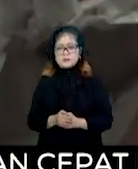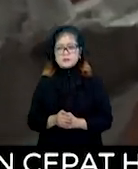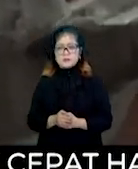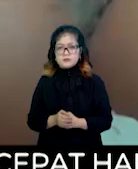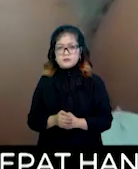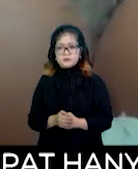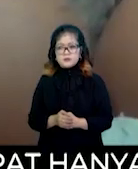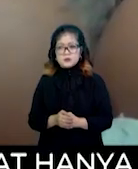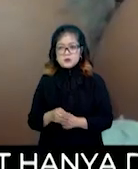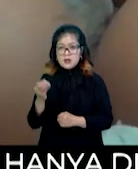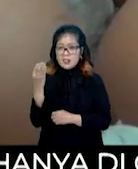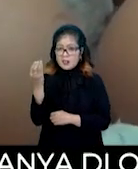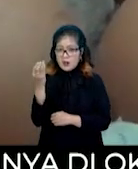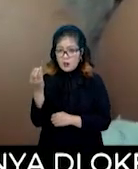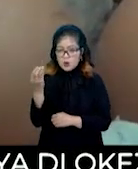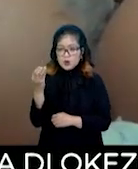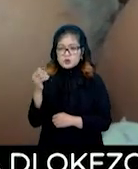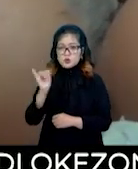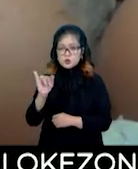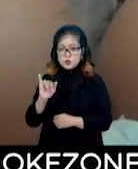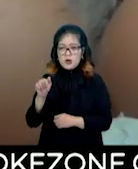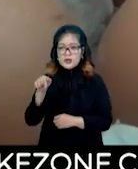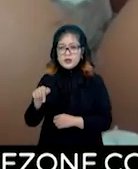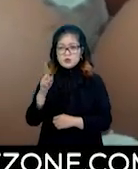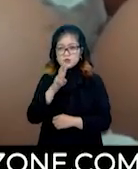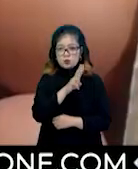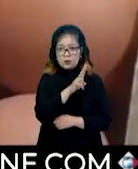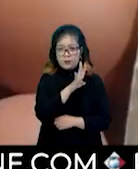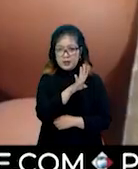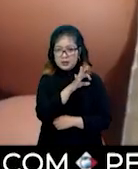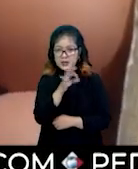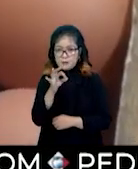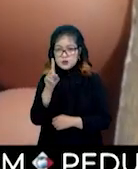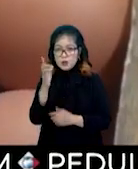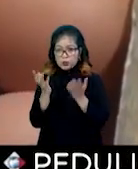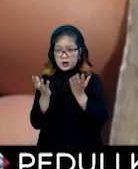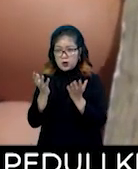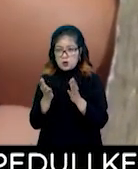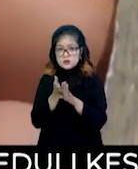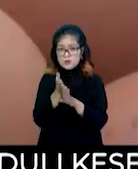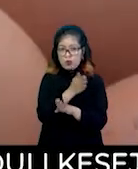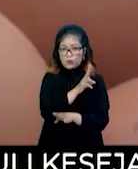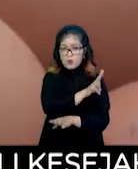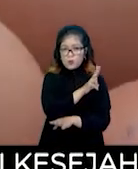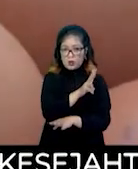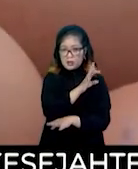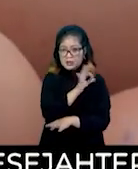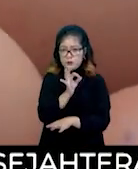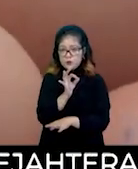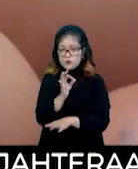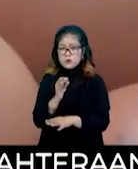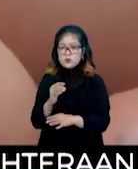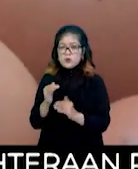Sementara telur ayam naik dari Rp22.000 menjadi Rp24.000 per kilogram. Mengantisipasi penurunan pembeli, pedagang menjual